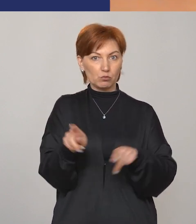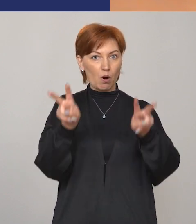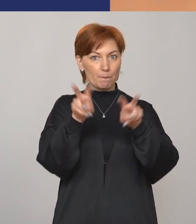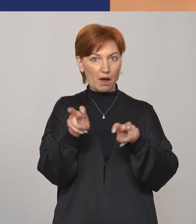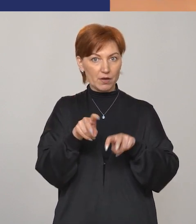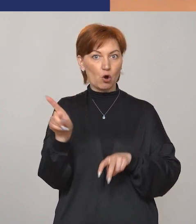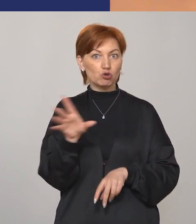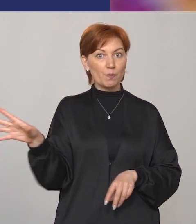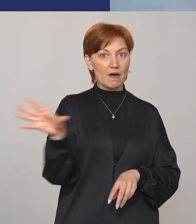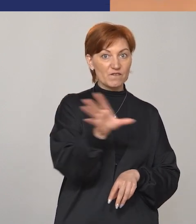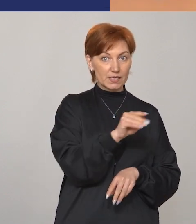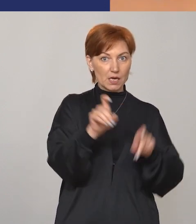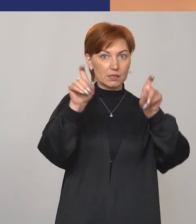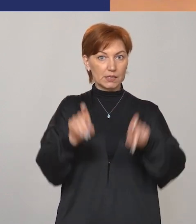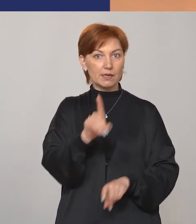сидели тихо.